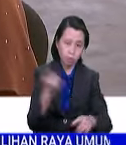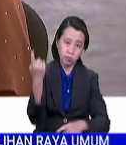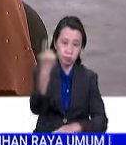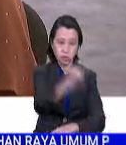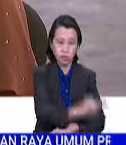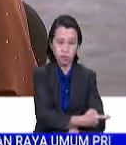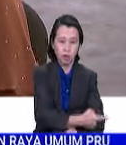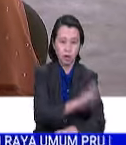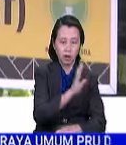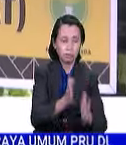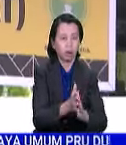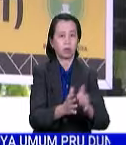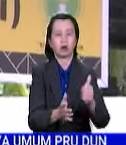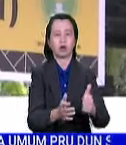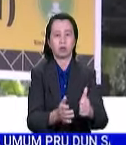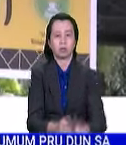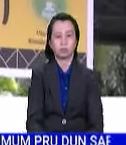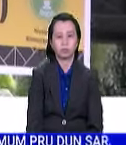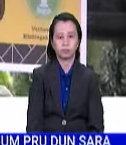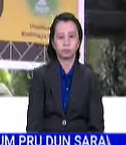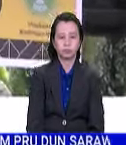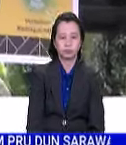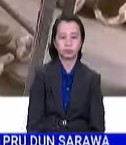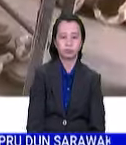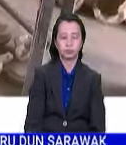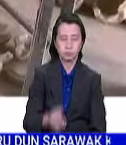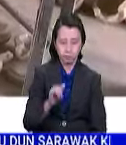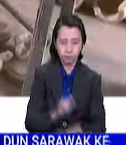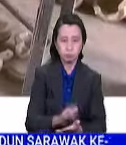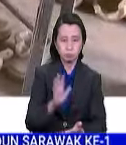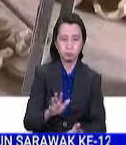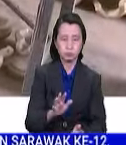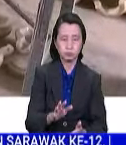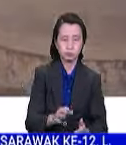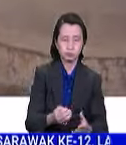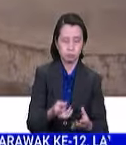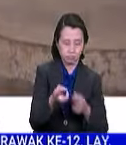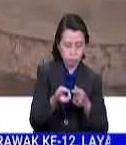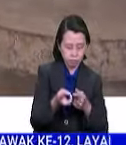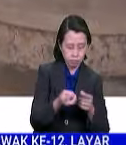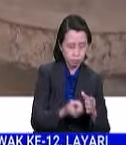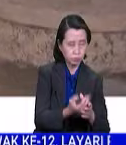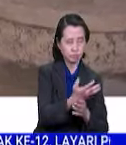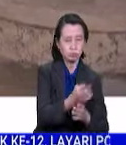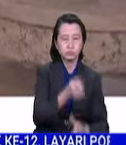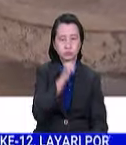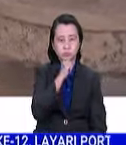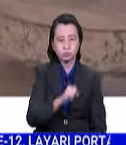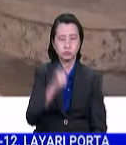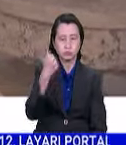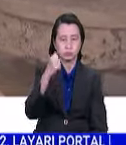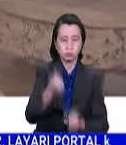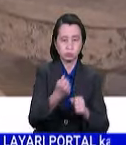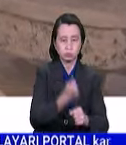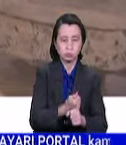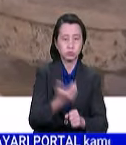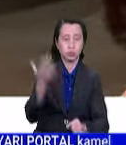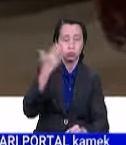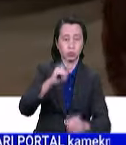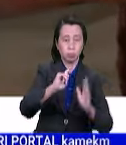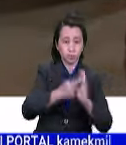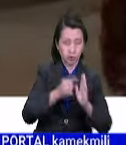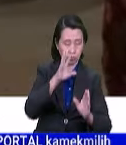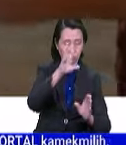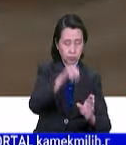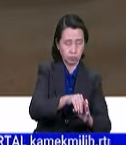dia ada harga dia kan. Apa benihnya, itulah tumbuhnya. Rokiah yang berusia 10 tahun ketika mula terlibat